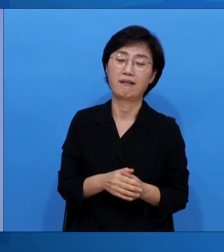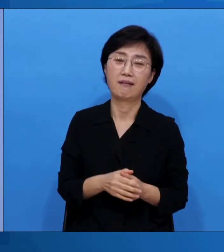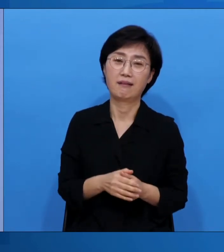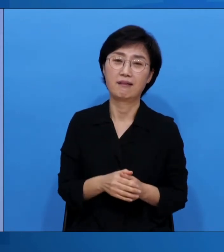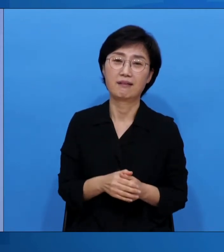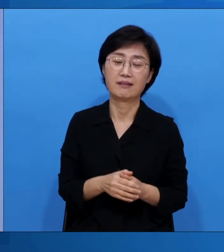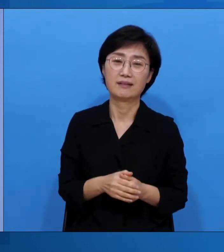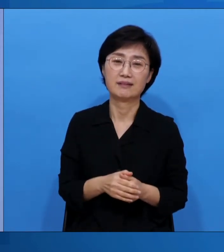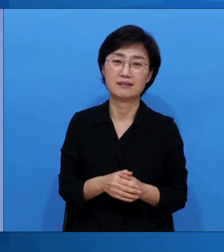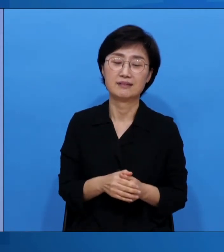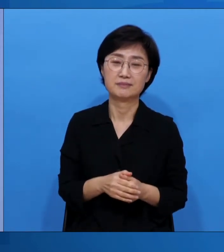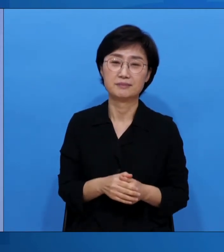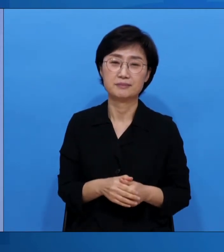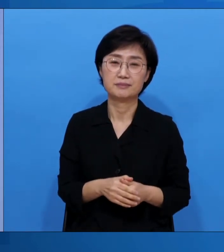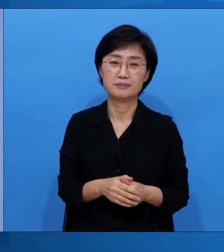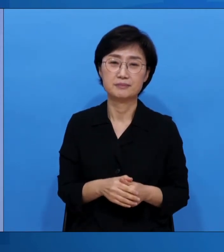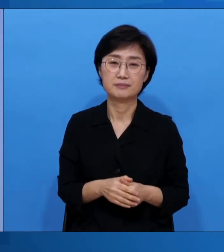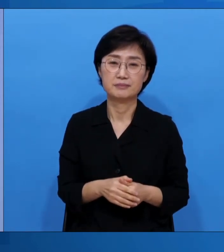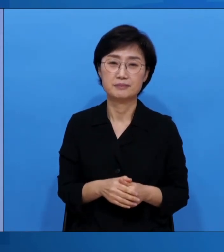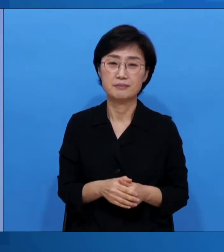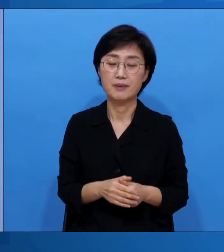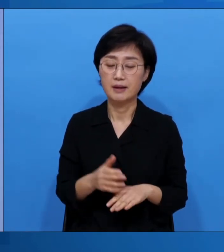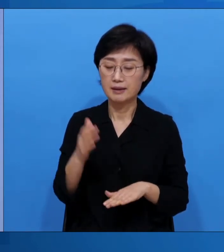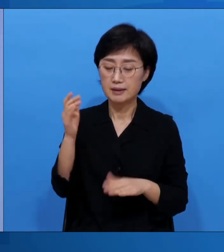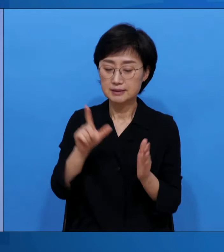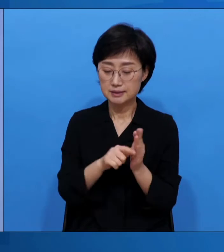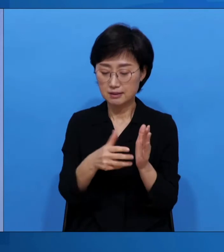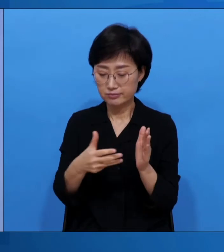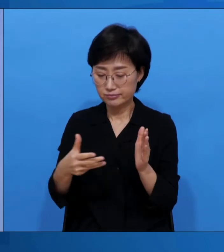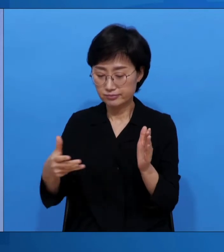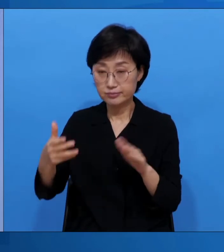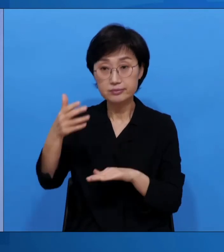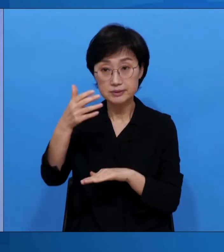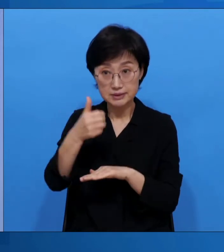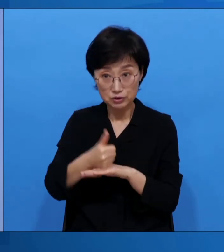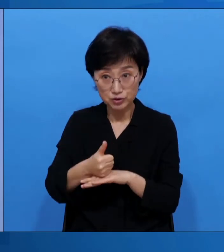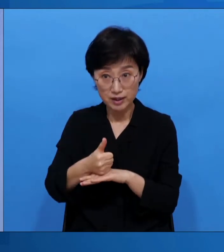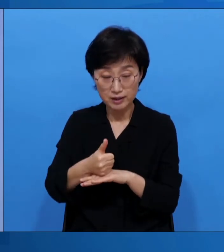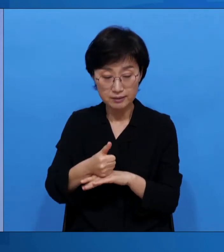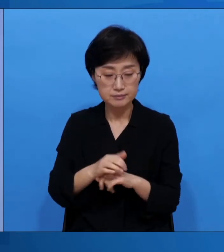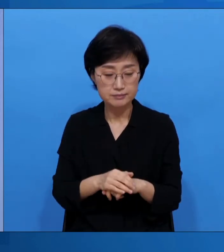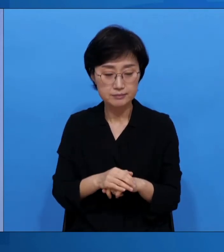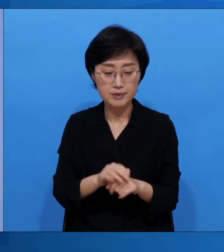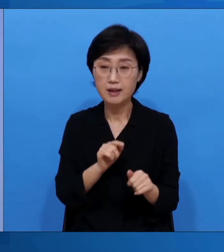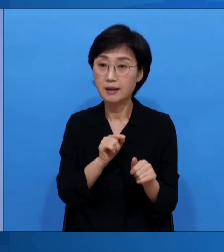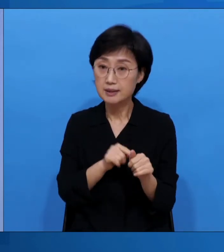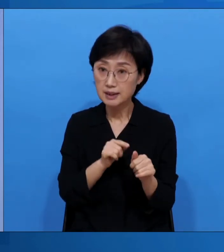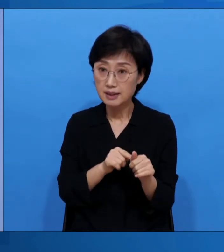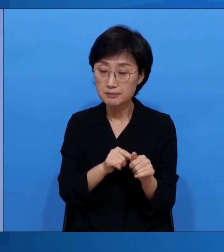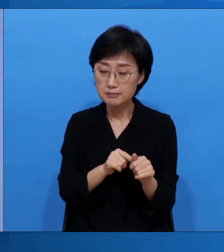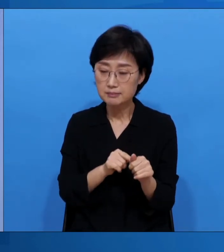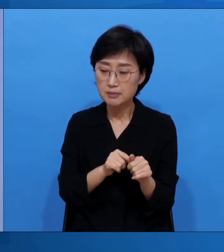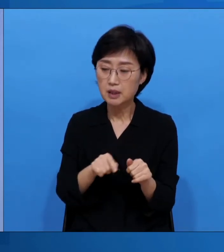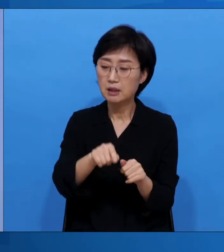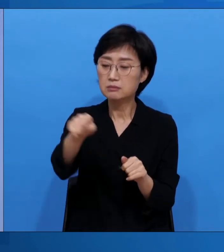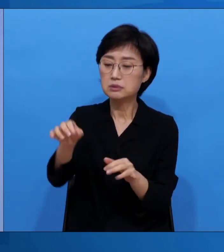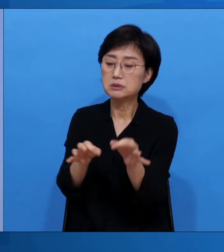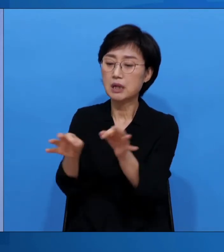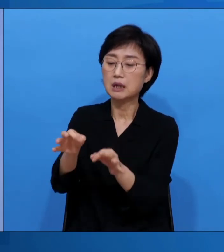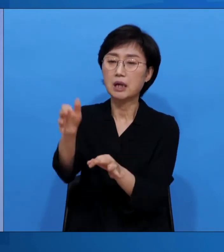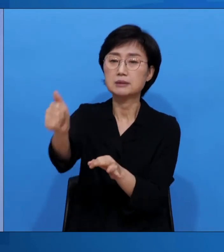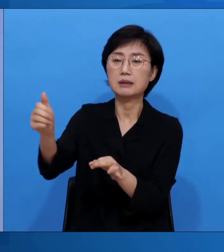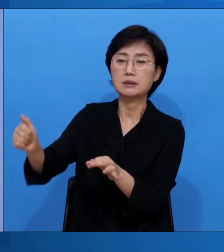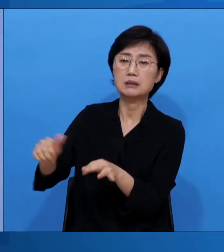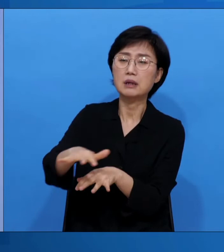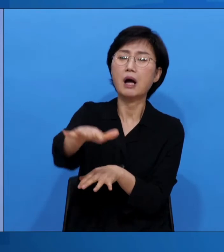always just shares this. 나중에 아줌마들이 상담하려고 줄 서서 Later on, we see that old ladies would come